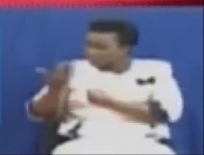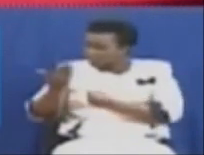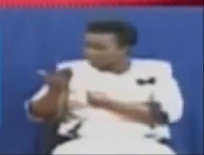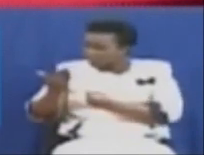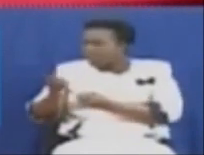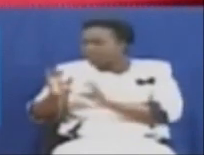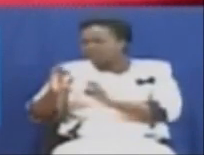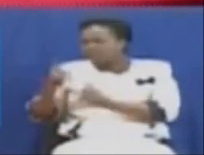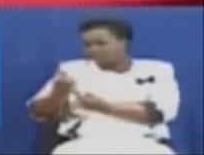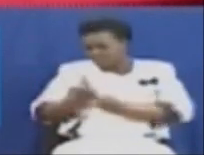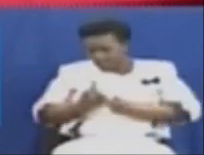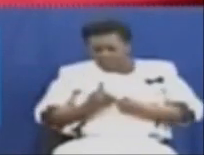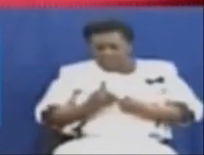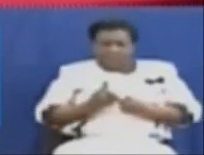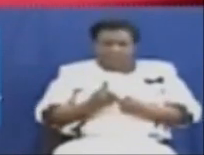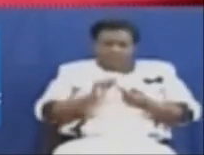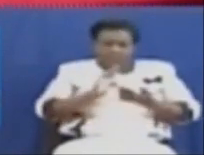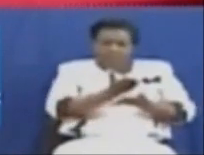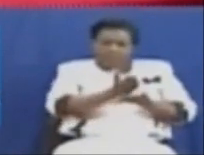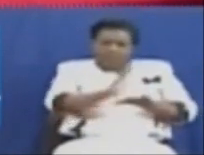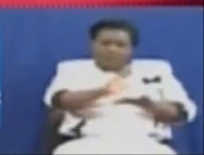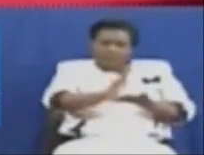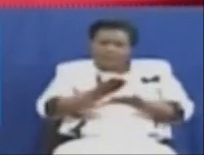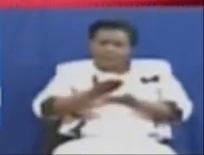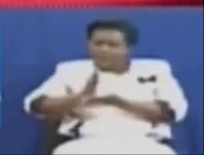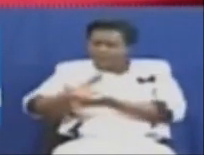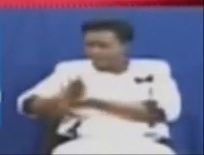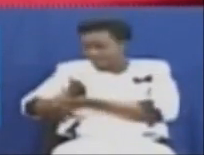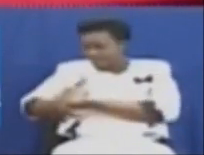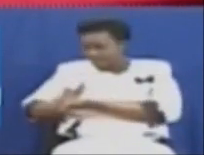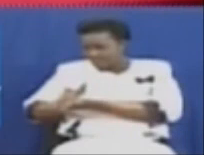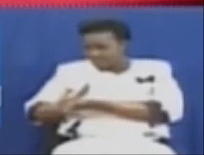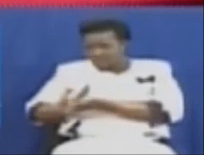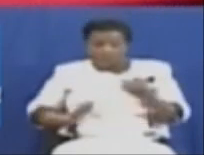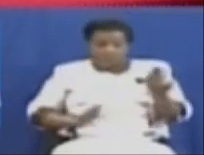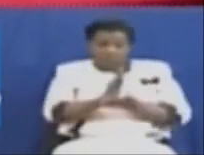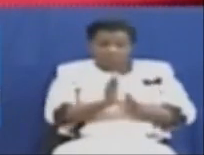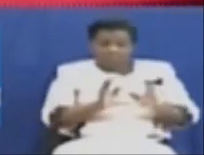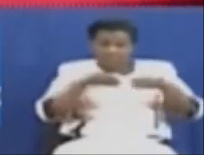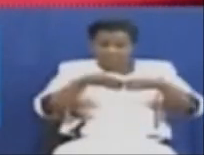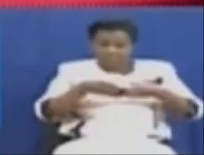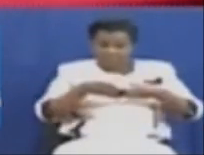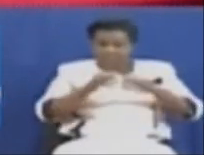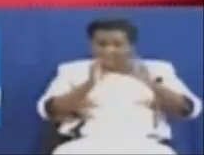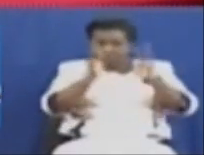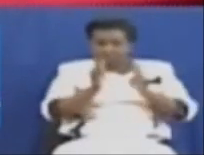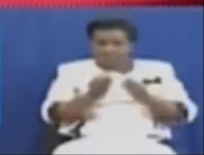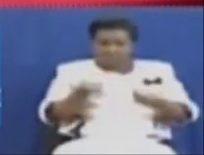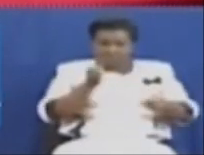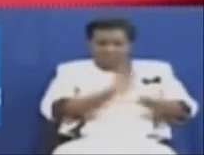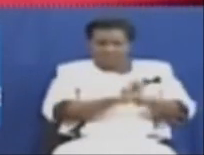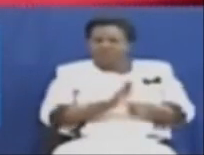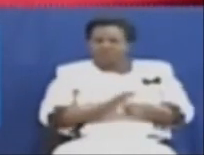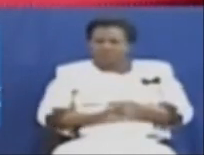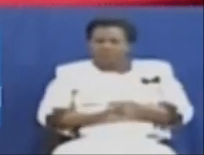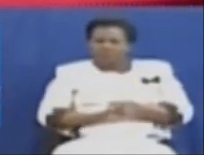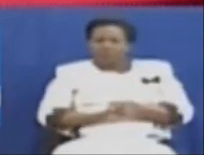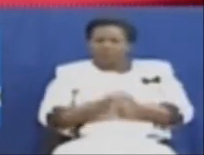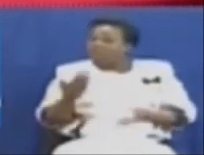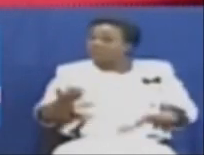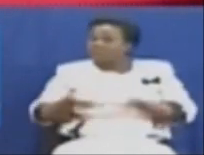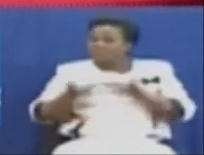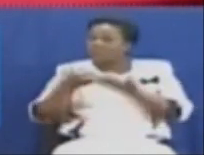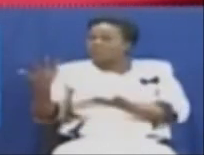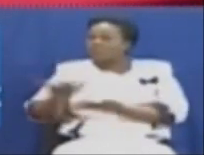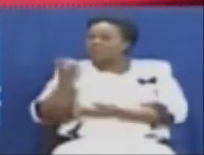alafu tutazigawa sote kwa pamoja, na kupitia kamati yetu ya miundombinu inaweza kusimamia pia TARURA kupata fedha kutosha